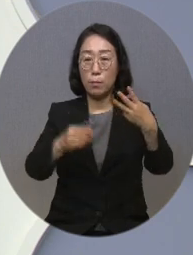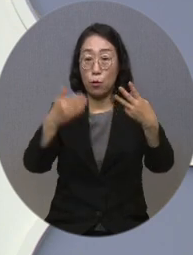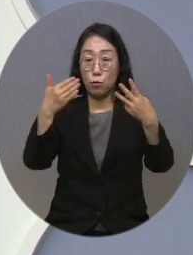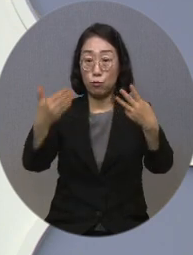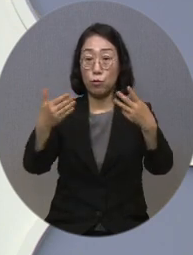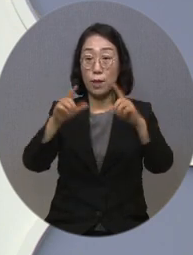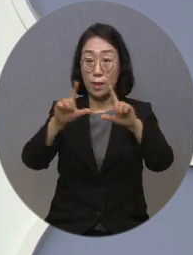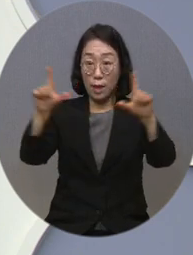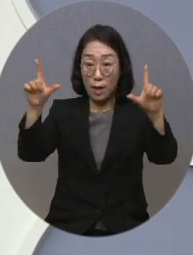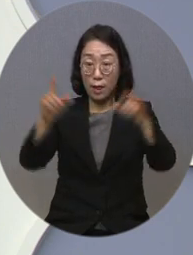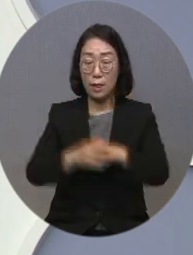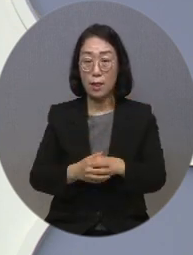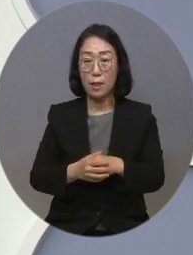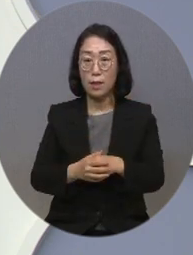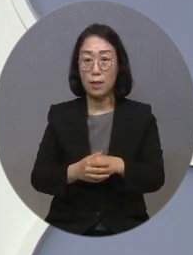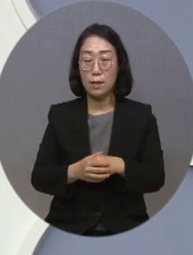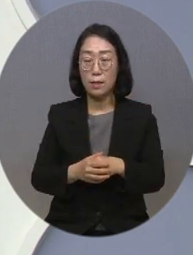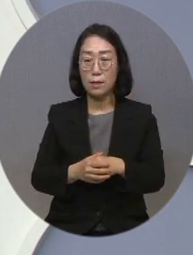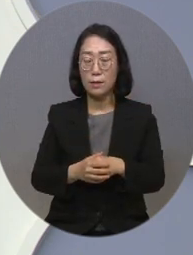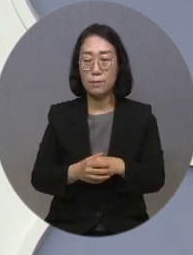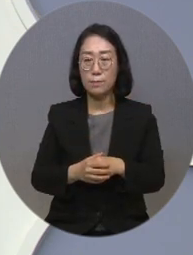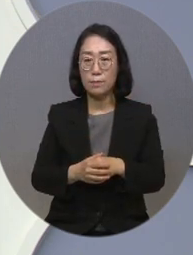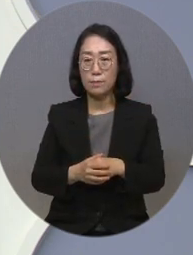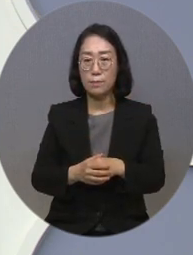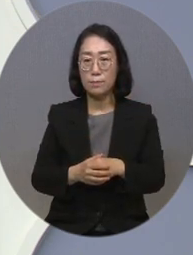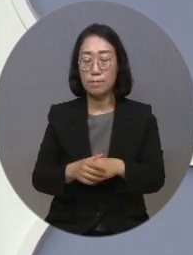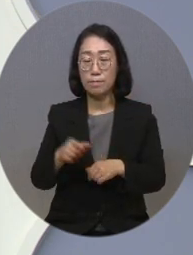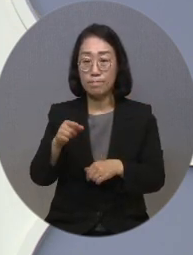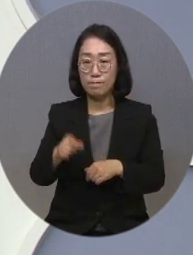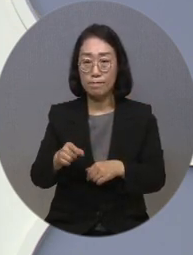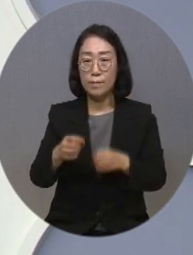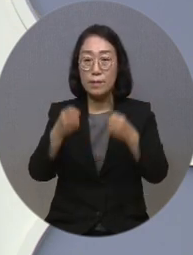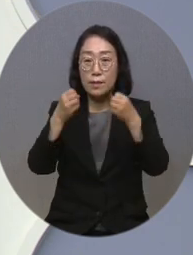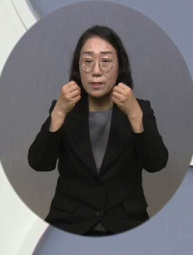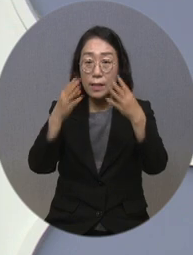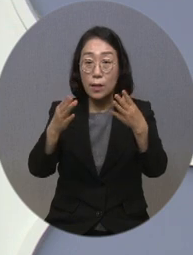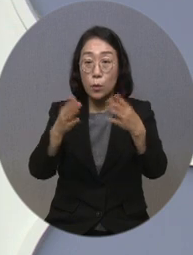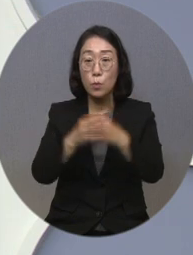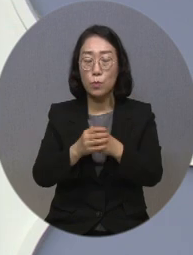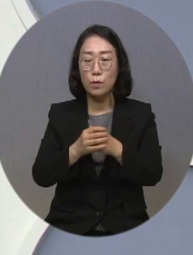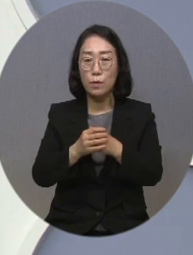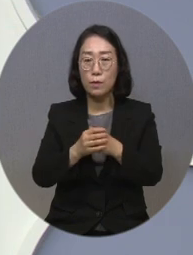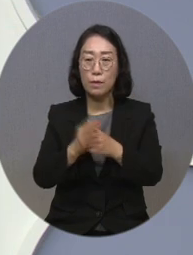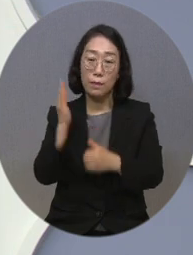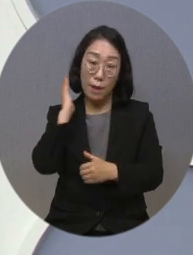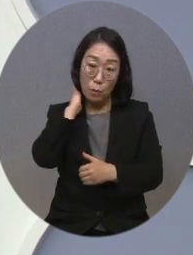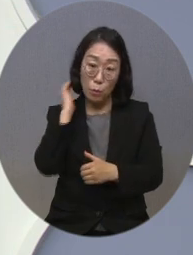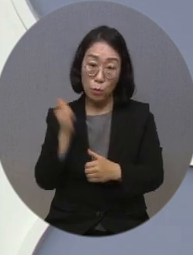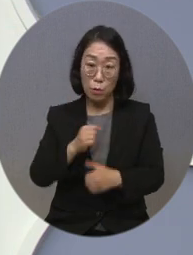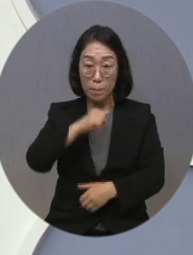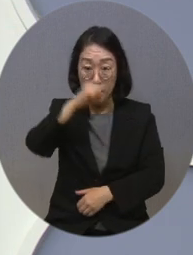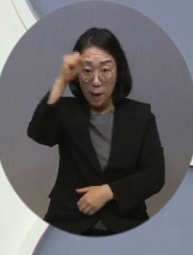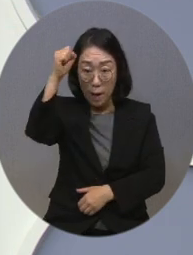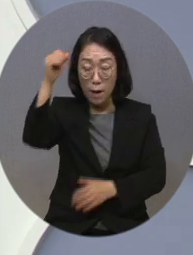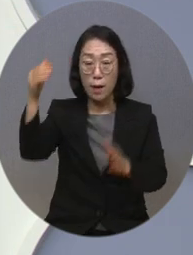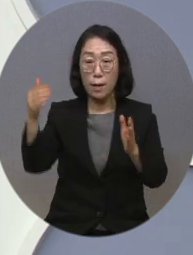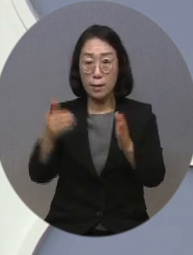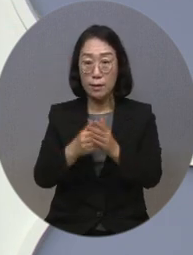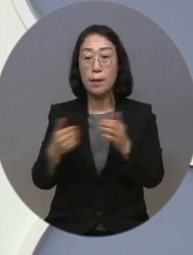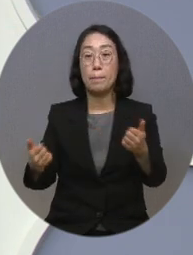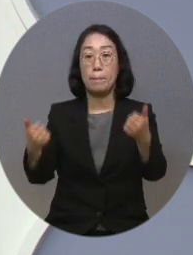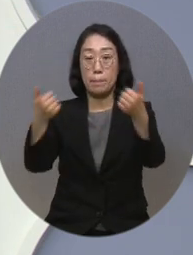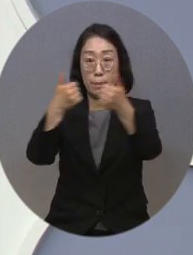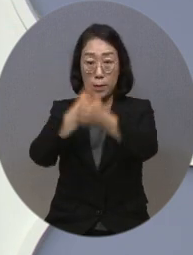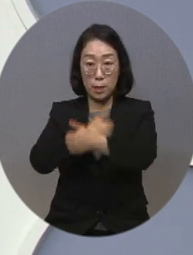그 문재인 정권에 이어서 윤석열 후보가 당선이